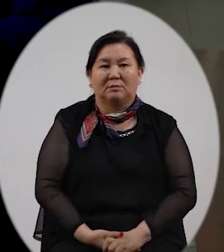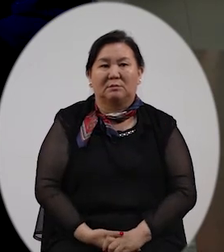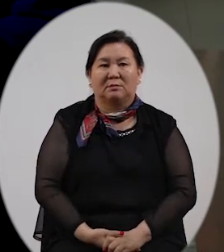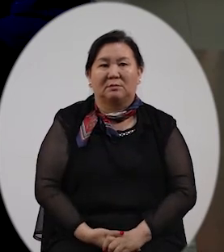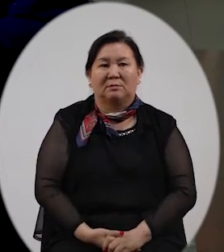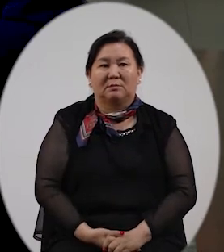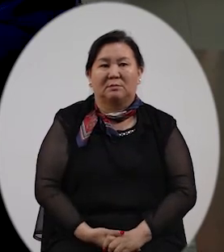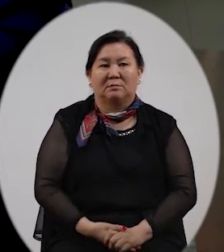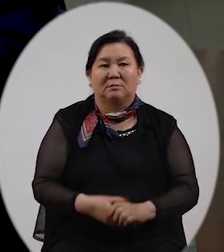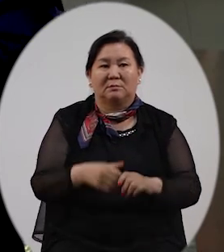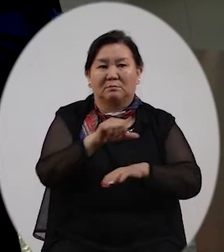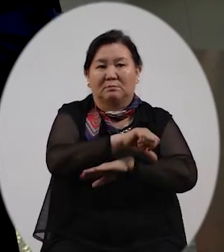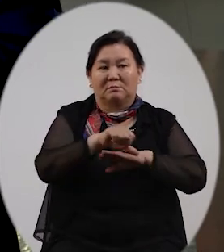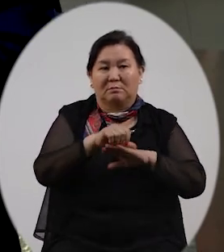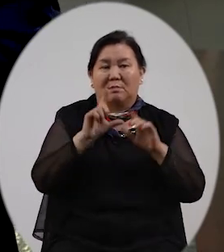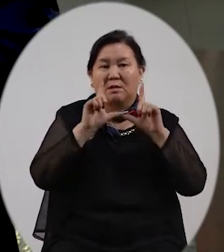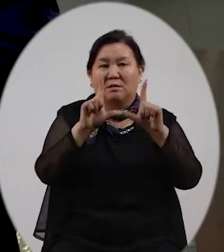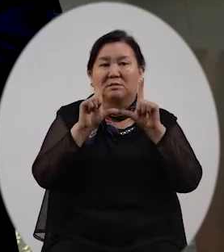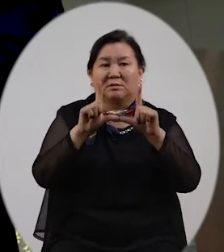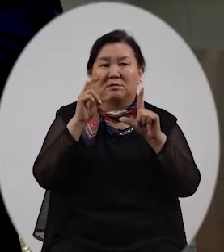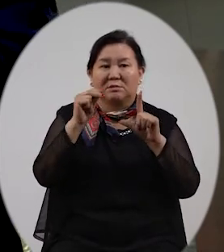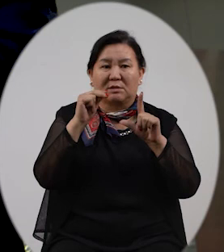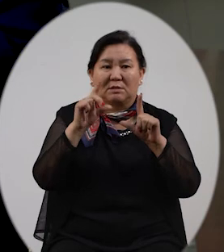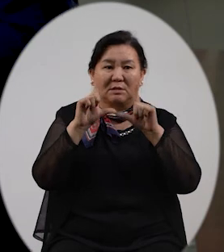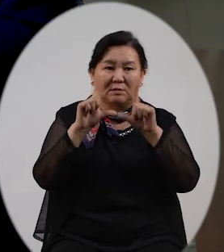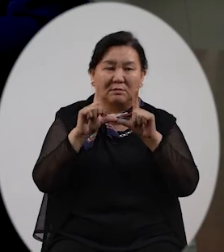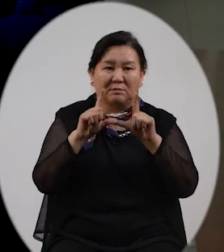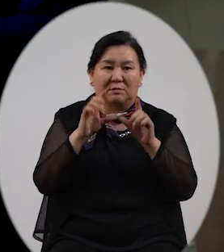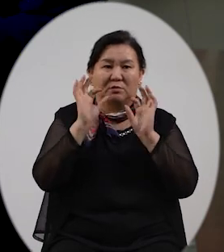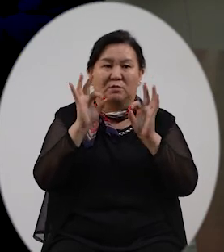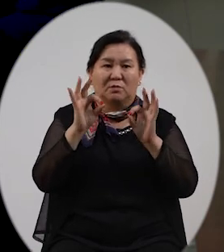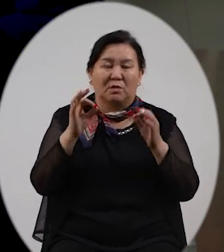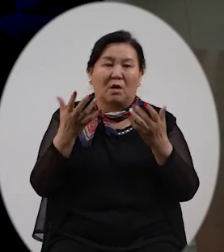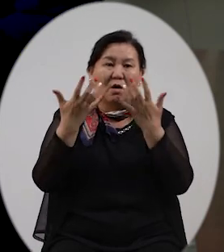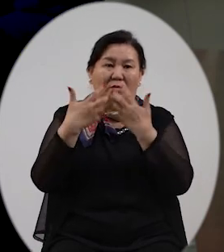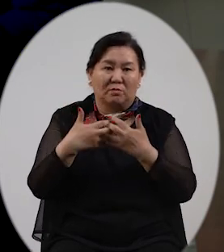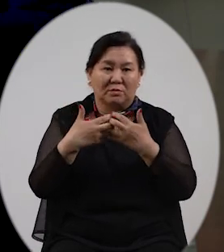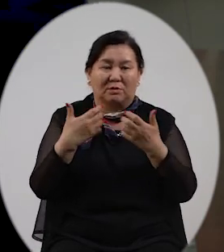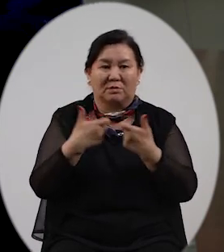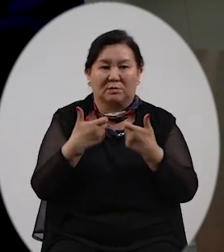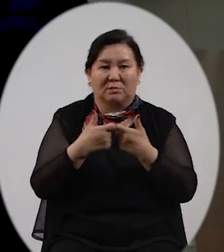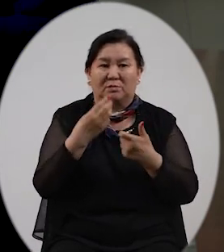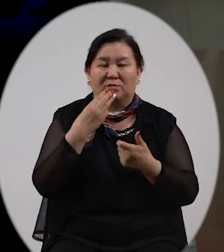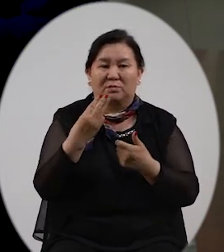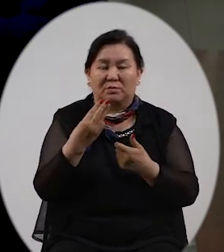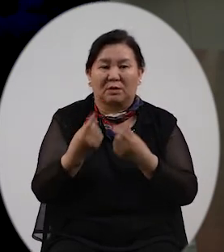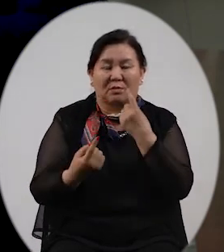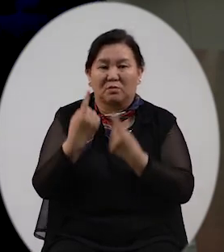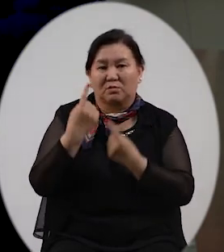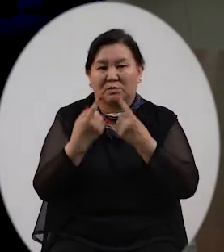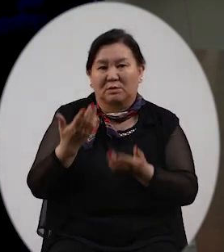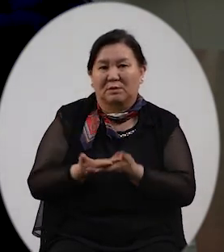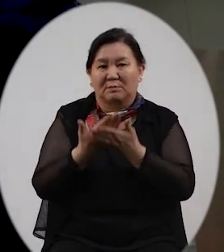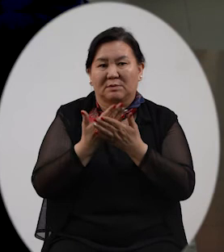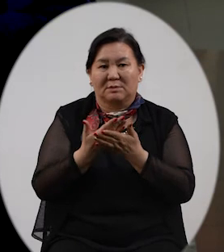барааны чанарын гэрчилгээ бол явж байгаа. За өөрөвлөх юм бол хэрэглэгчид зөв оновчтой сонголт хийхэд туслах, шударга өрсөлдөөнийг дэмжих